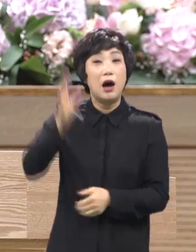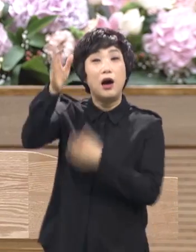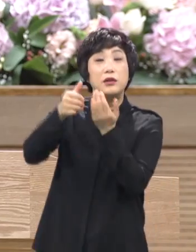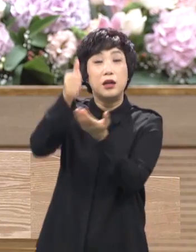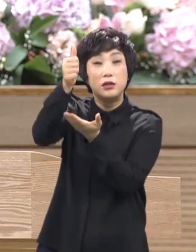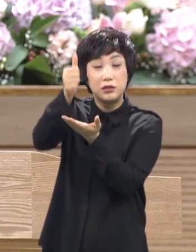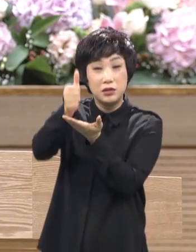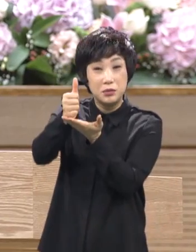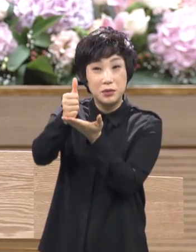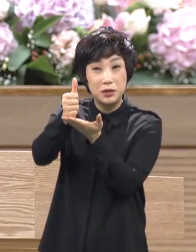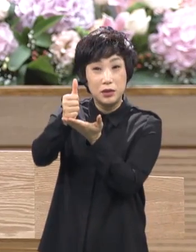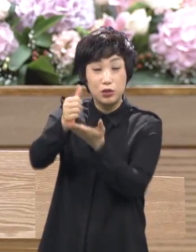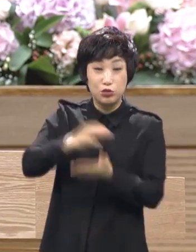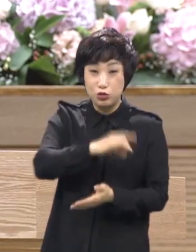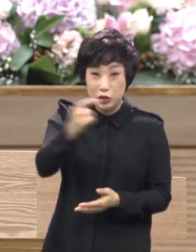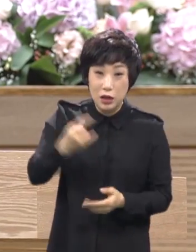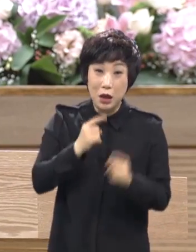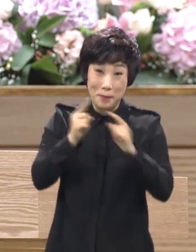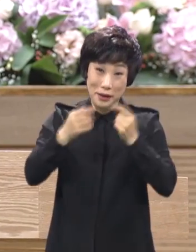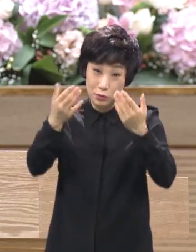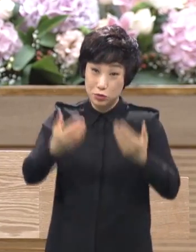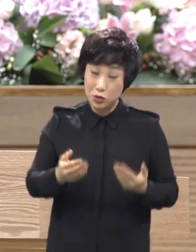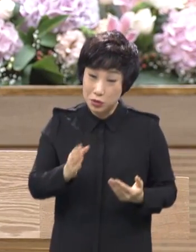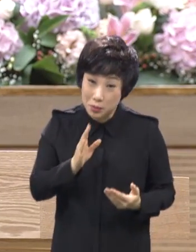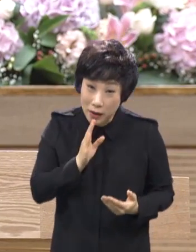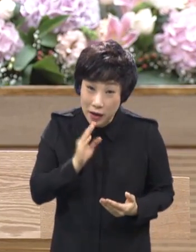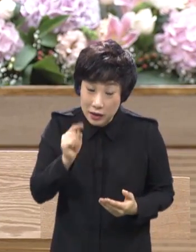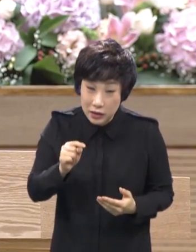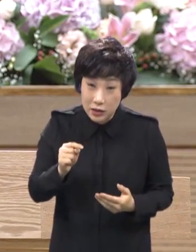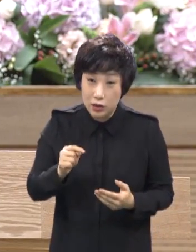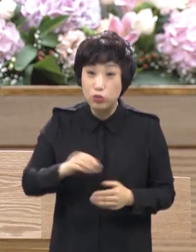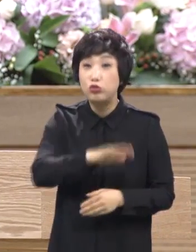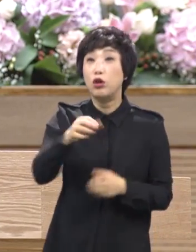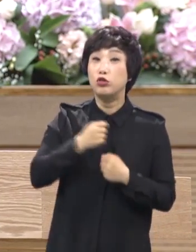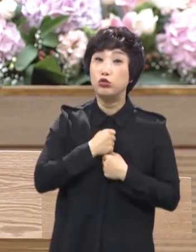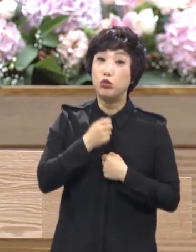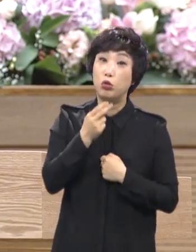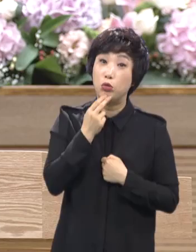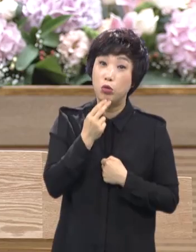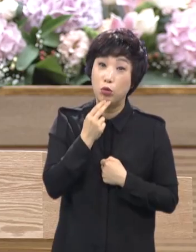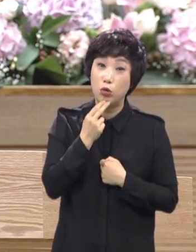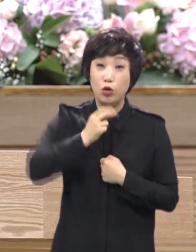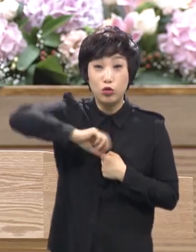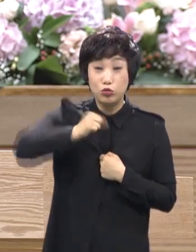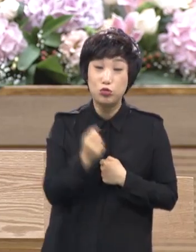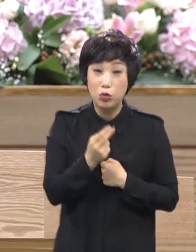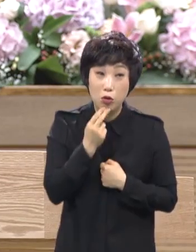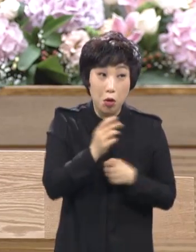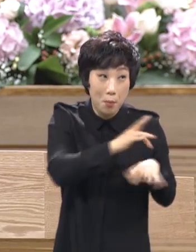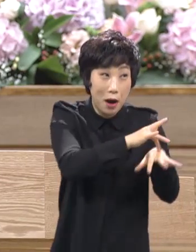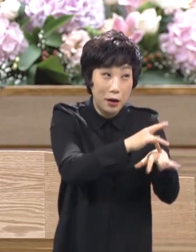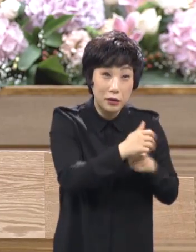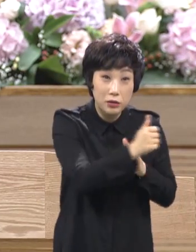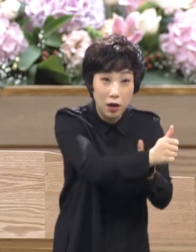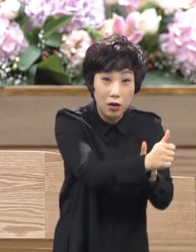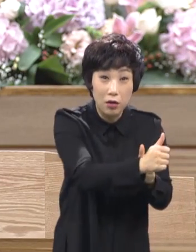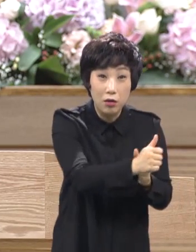하나님께서 우리에게 말씀하신 말씀을 안 지키고 마귀 말